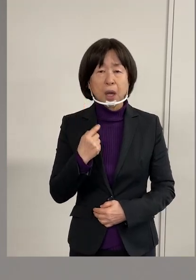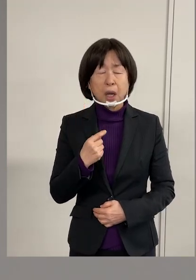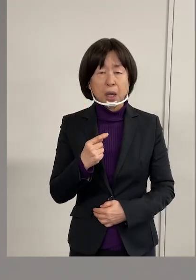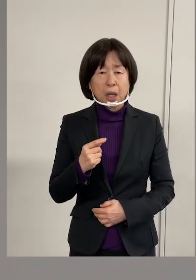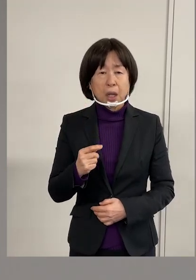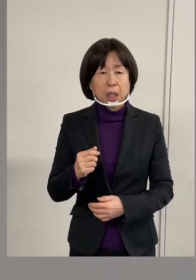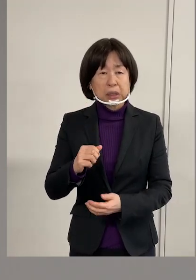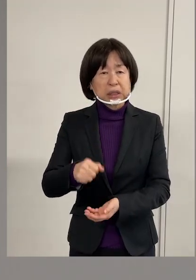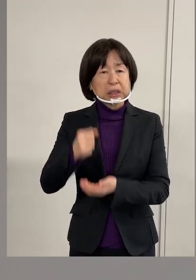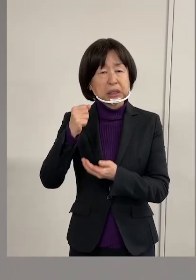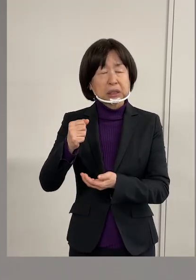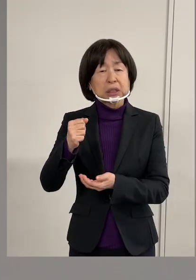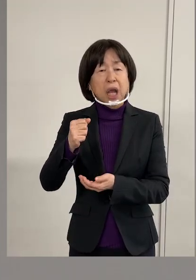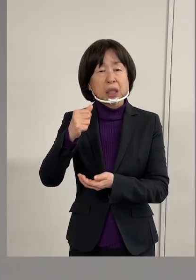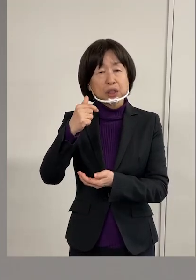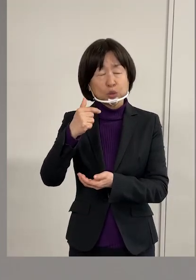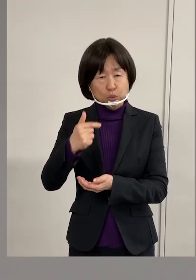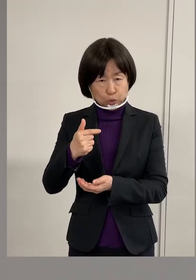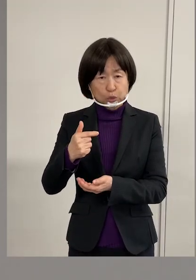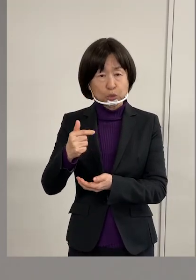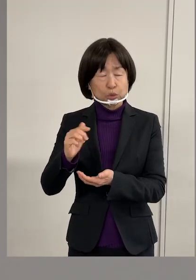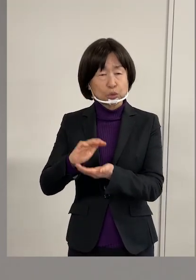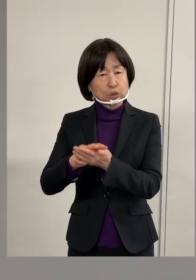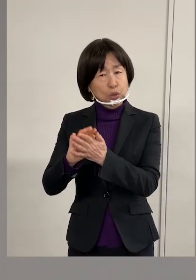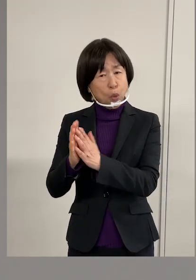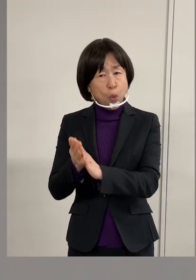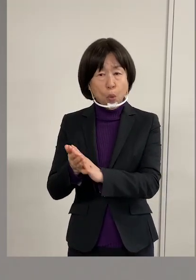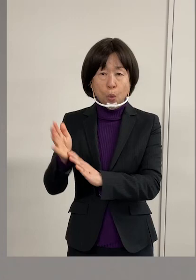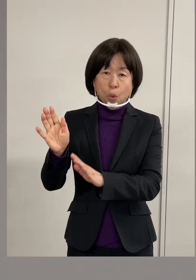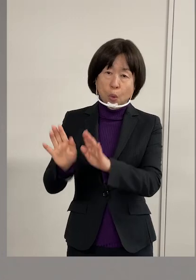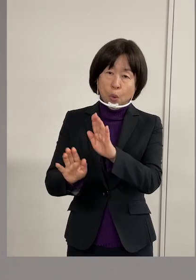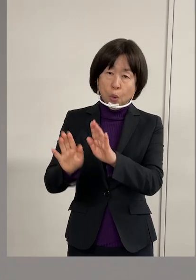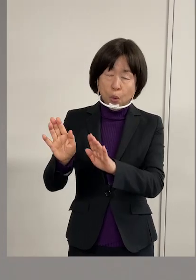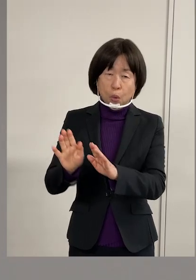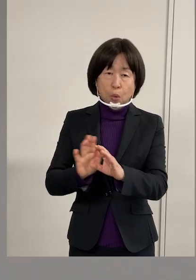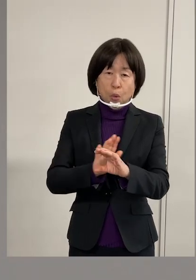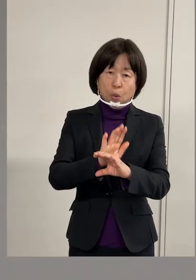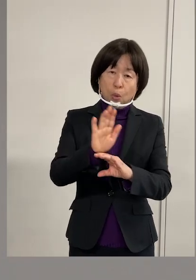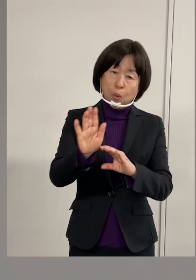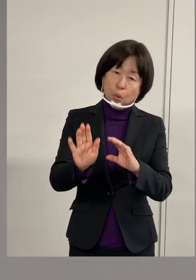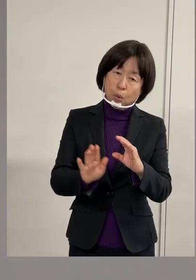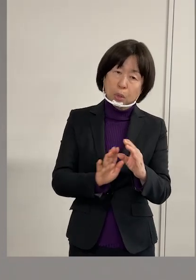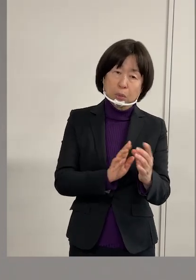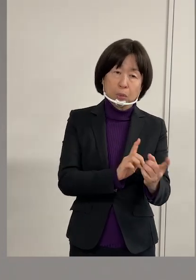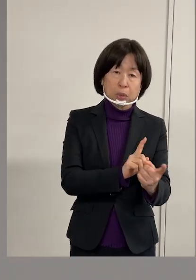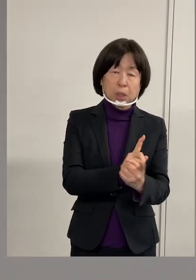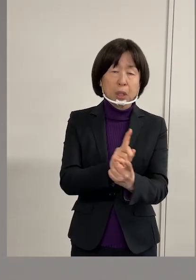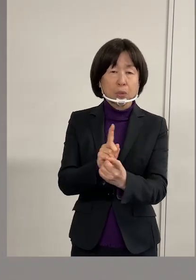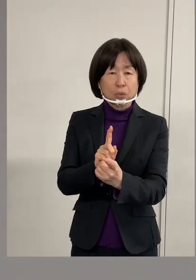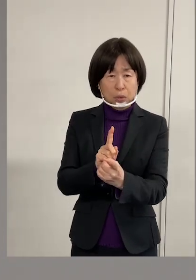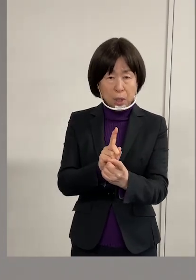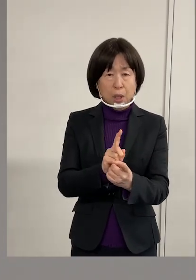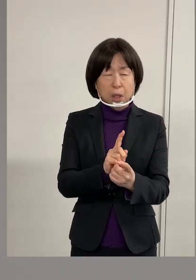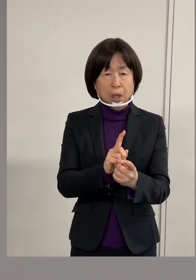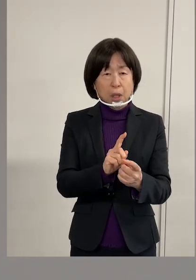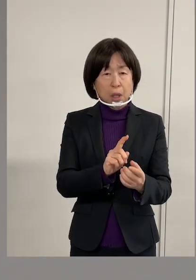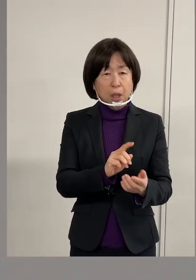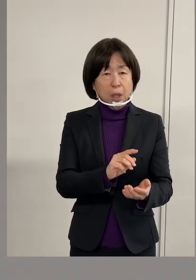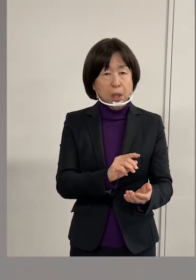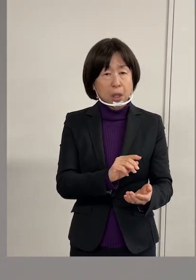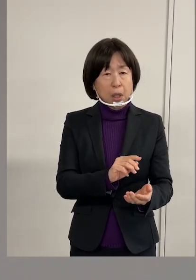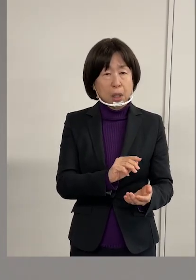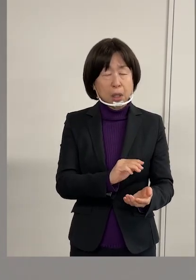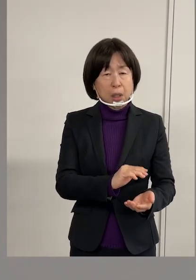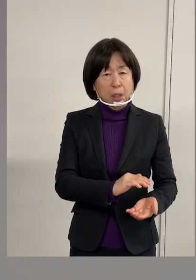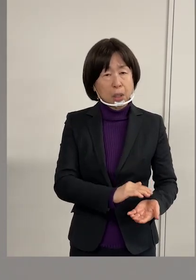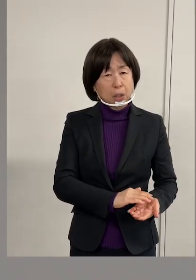で、このコロナの対応で、まあ、相当、ちょっと累計値を